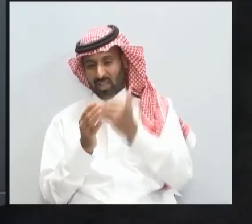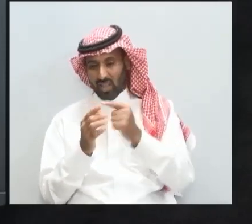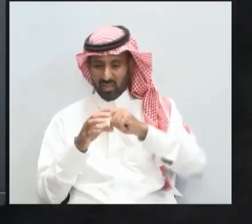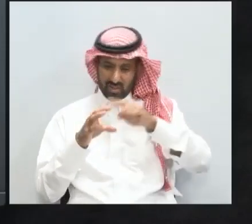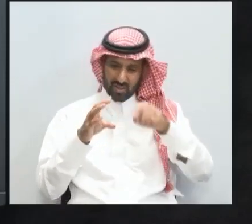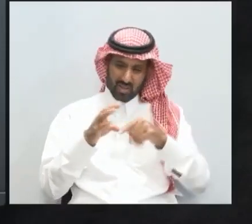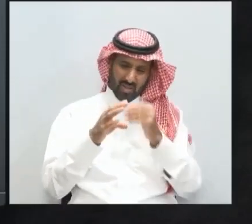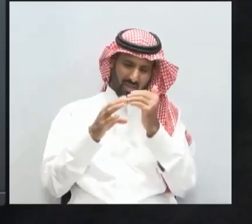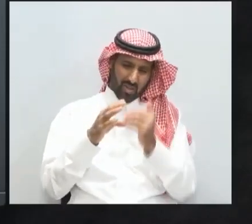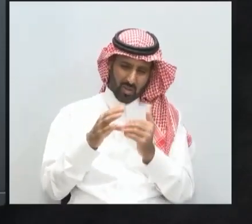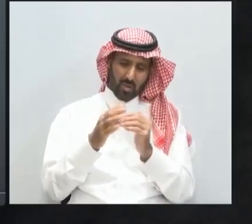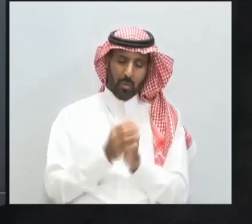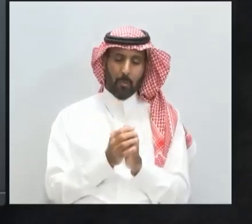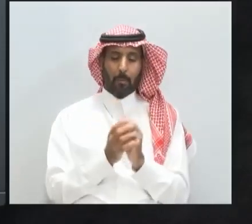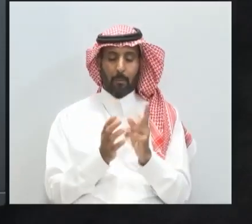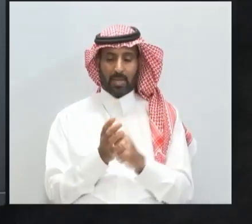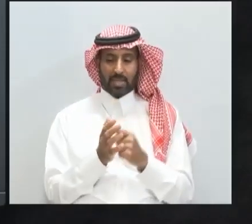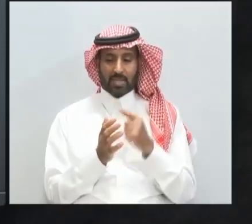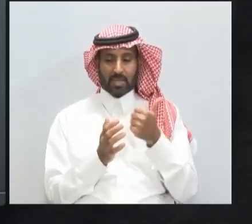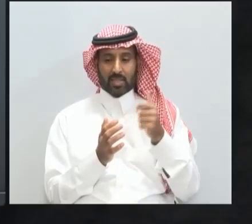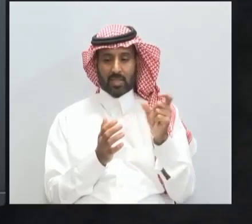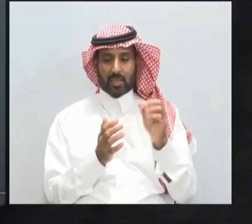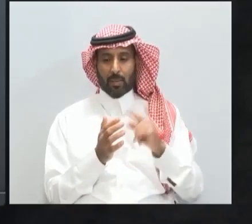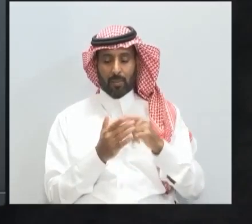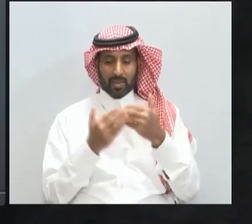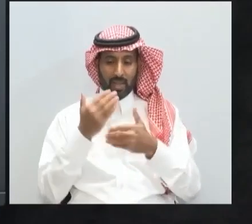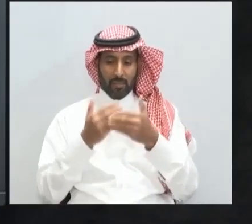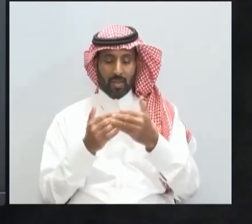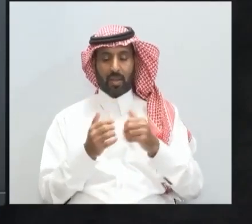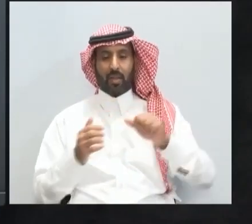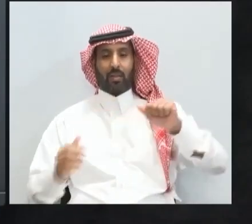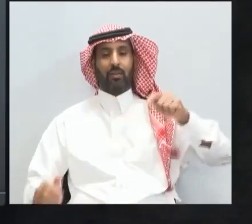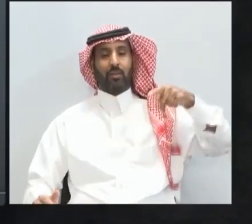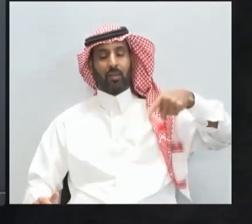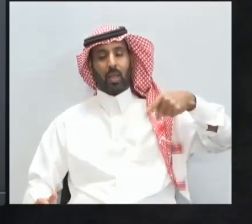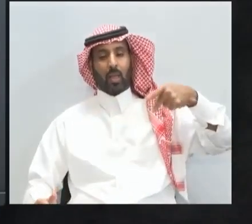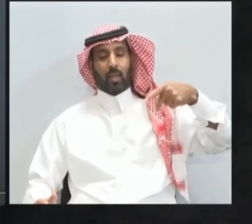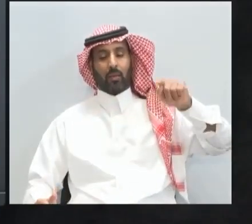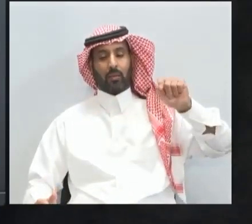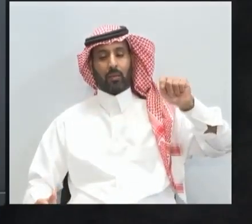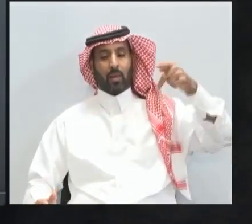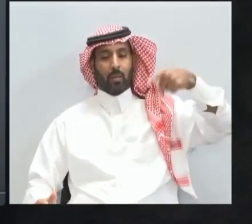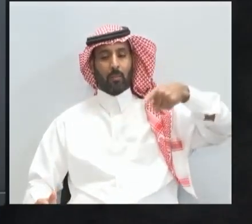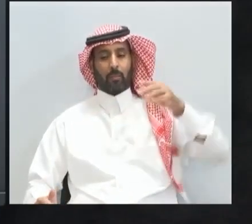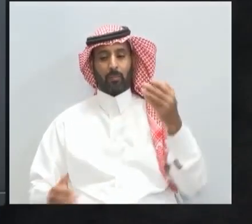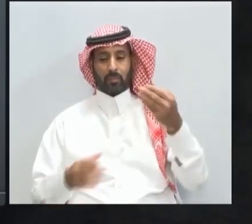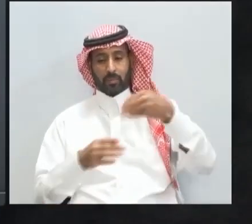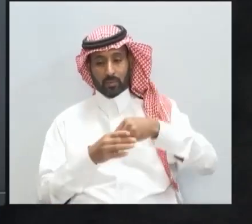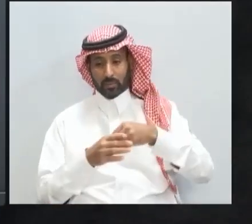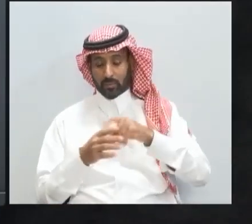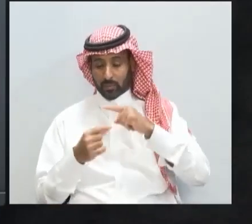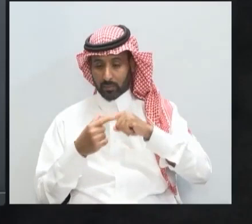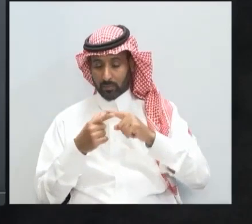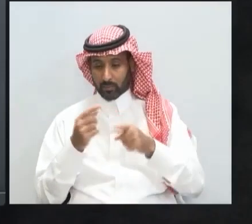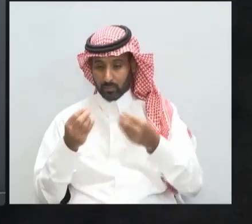داخل الغشاء عبر انزيم نسميه انزيم بناء الاي تي بي اذا هذا الهيدروجين سوف يدخل الى الداخل يلتقي مع الاي دي